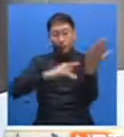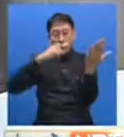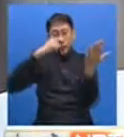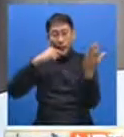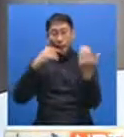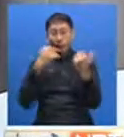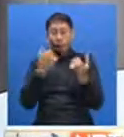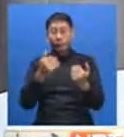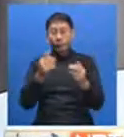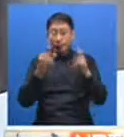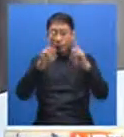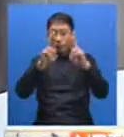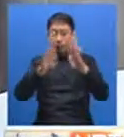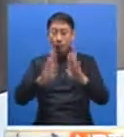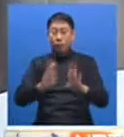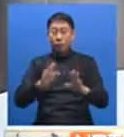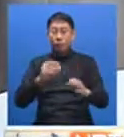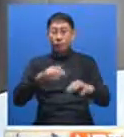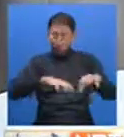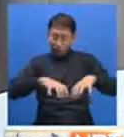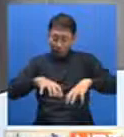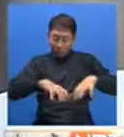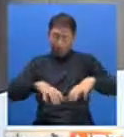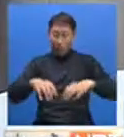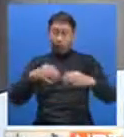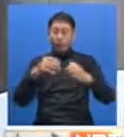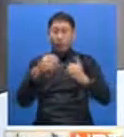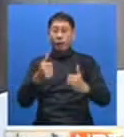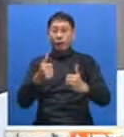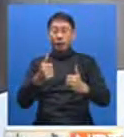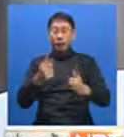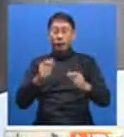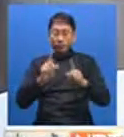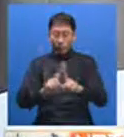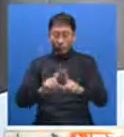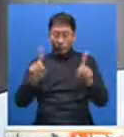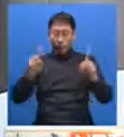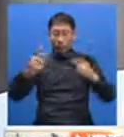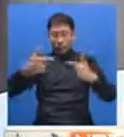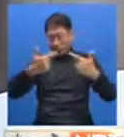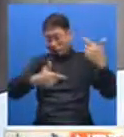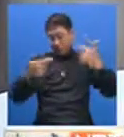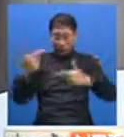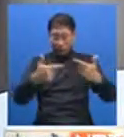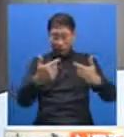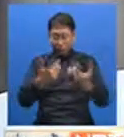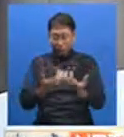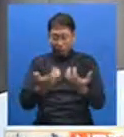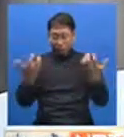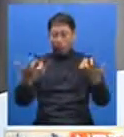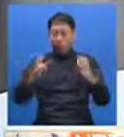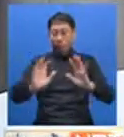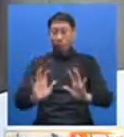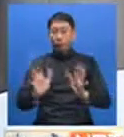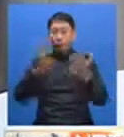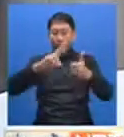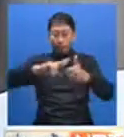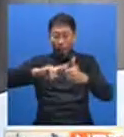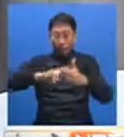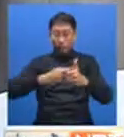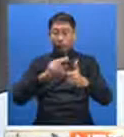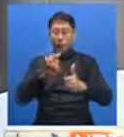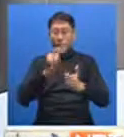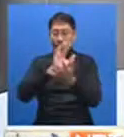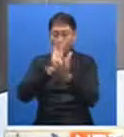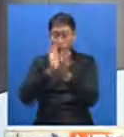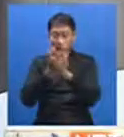องมีระบบโครงสร้างที่สามารถจัดการความแตกแยกขัดแย้งจึงจะเริ่มก้าวใหม่ของการปฏิ